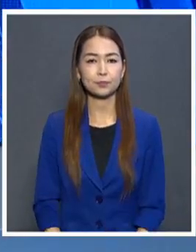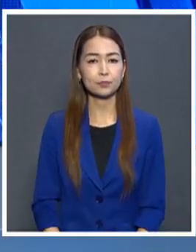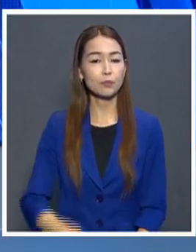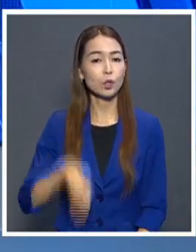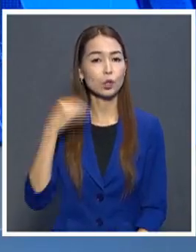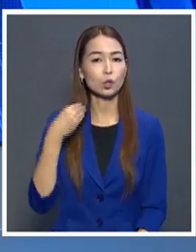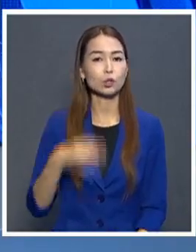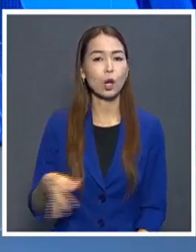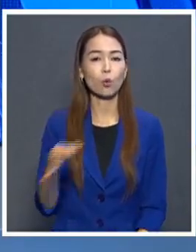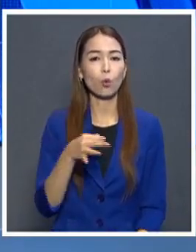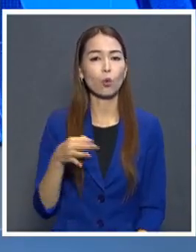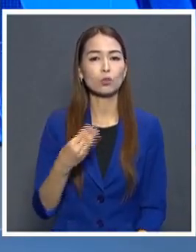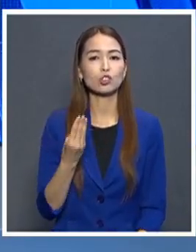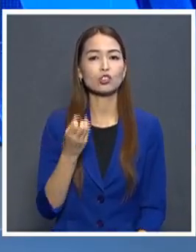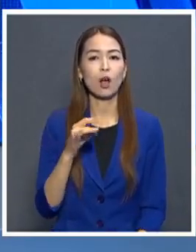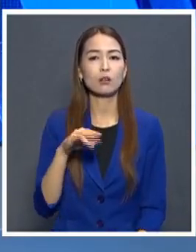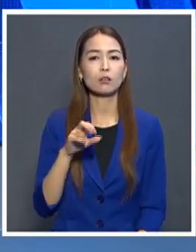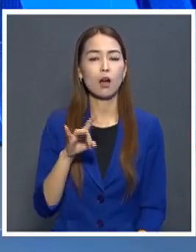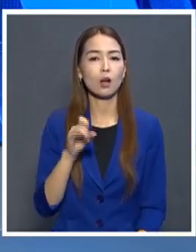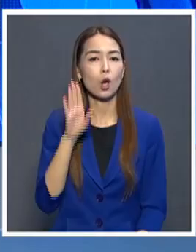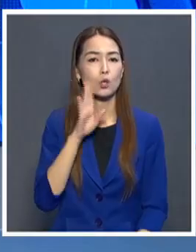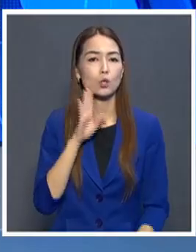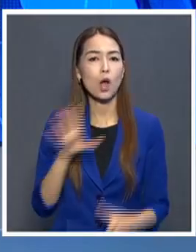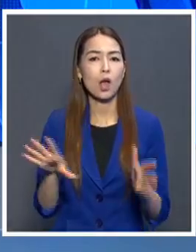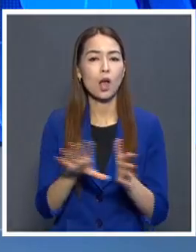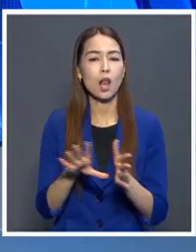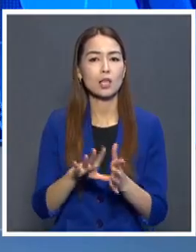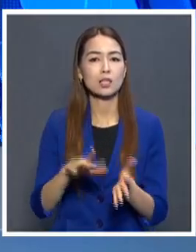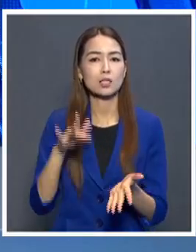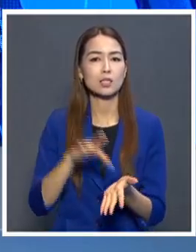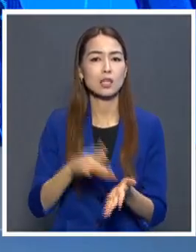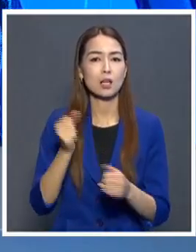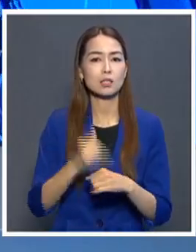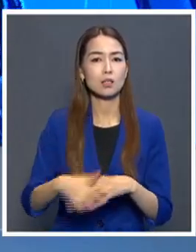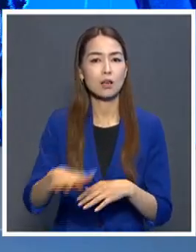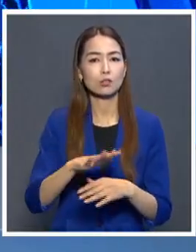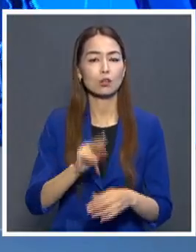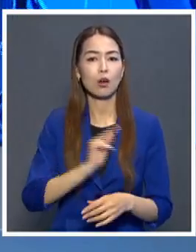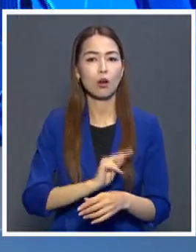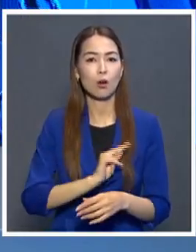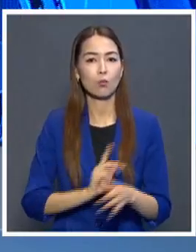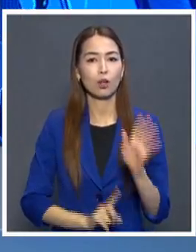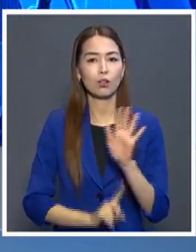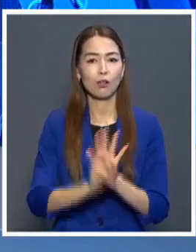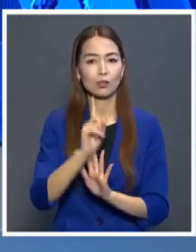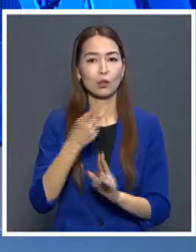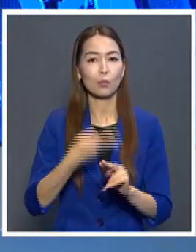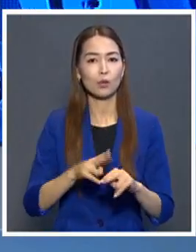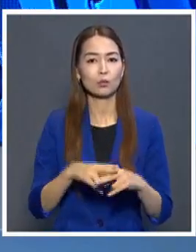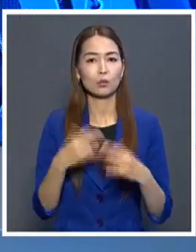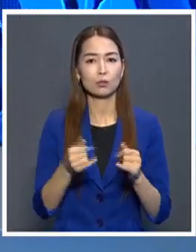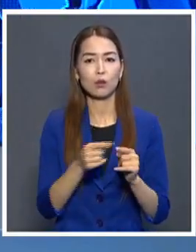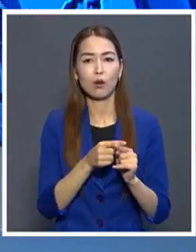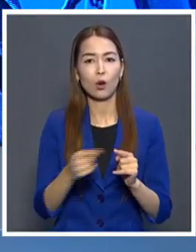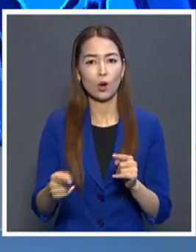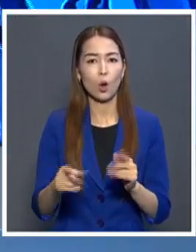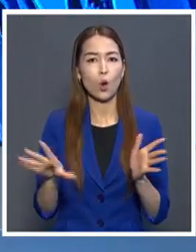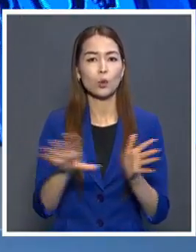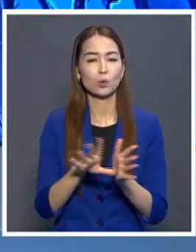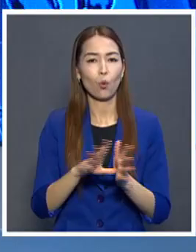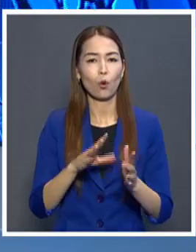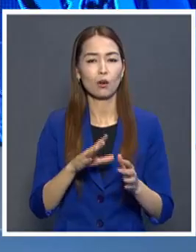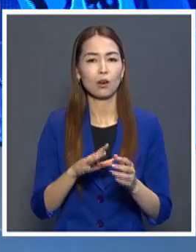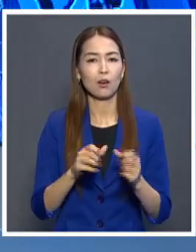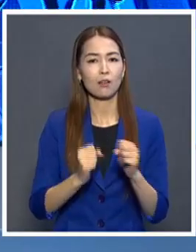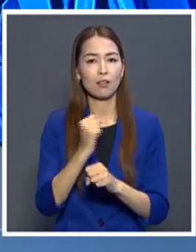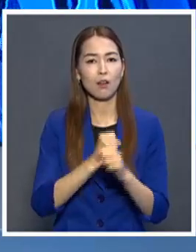Түркістан облысындағы Шардара су электр станциясын жаңғырту жұмыстарының келесі кезеңі басталды. Әбден тозығы жеткен тоғындыретін 4 генератордың